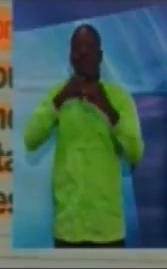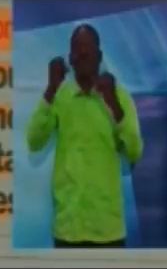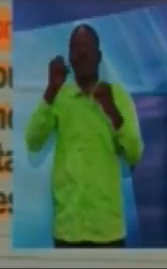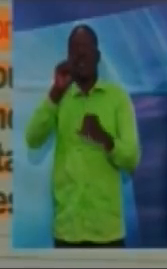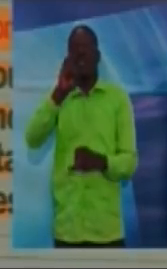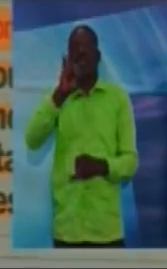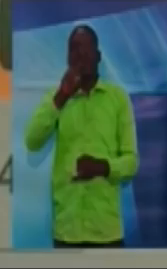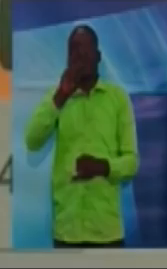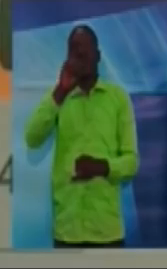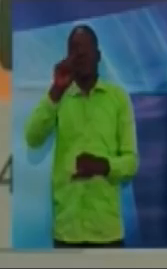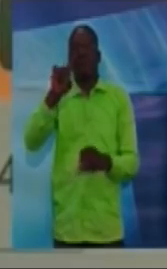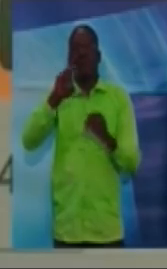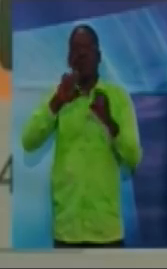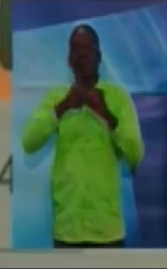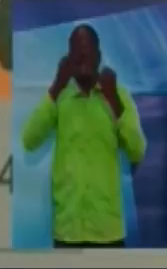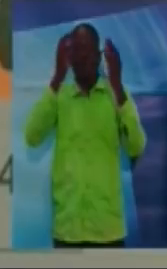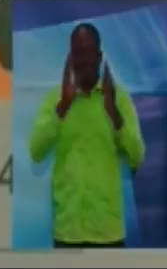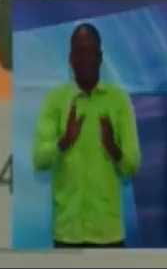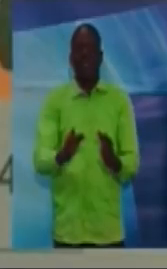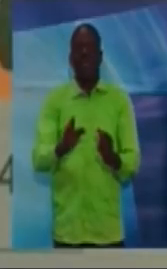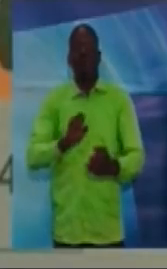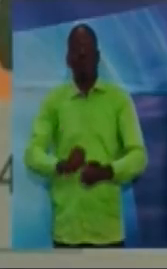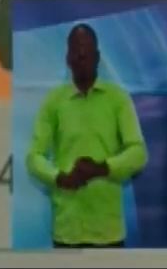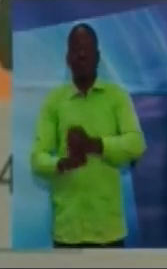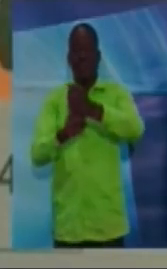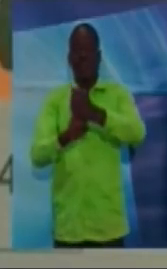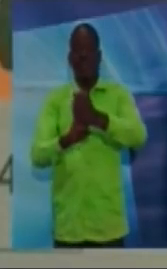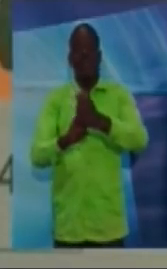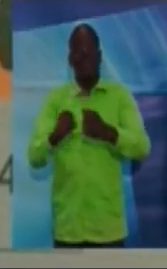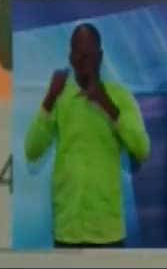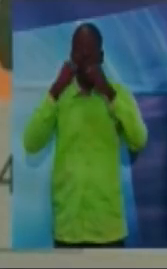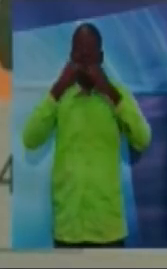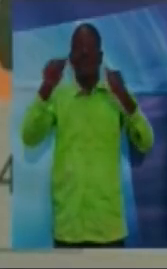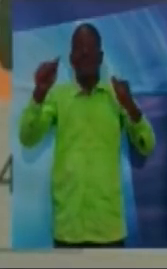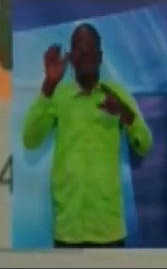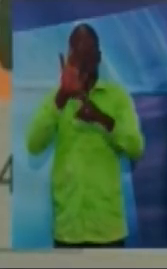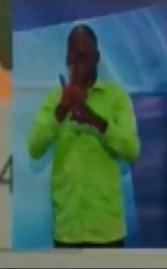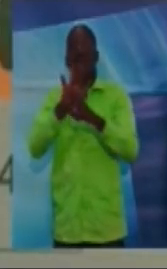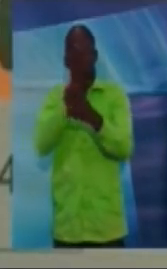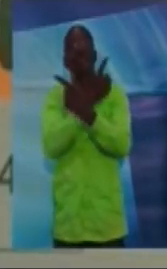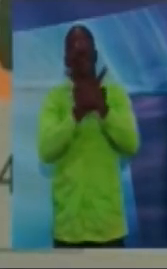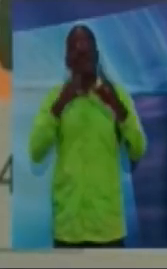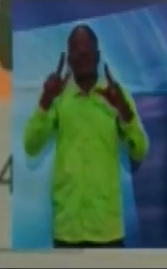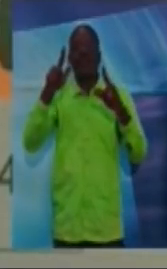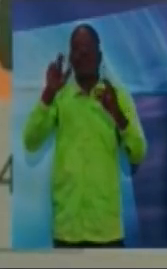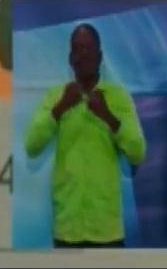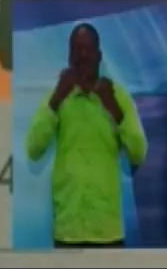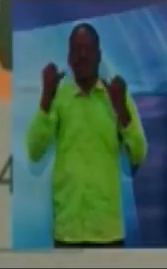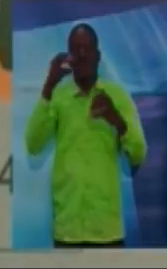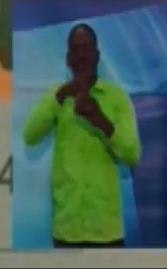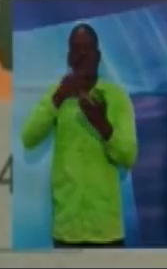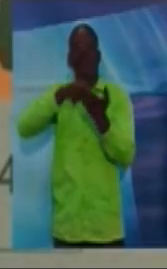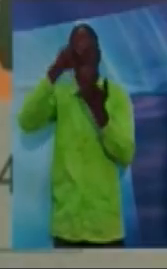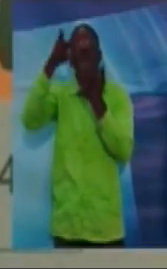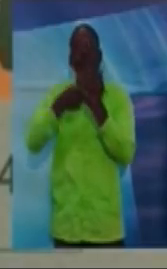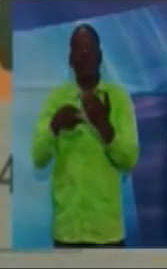Sidoyen, des journalistes bec et ongles se défendent et dénoncent un attentat à la liberté de presse dans le projet de